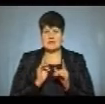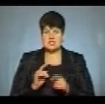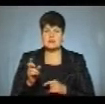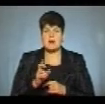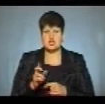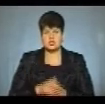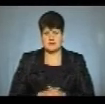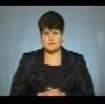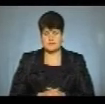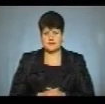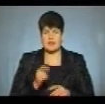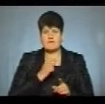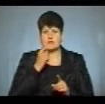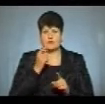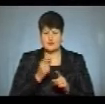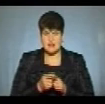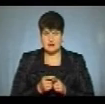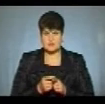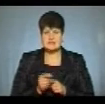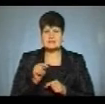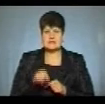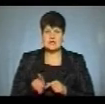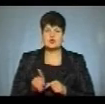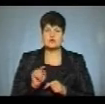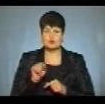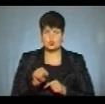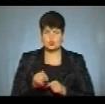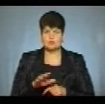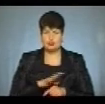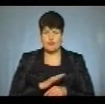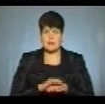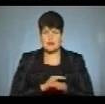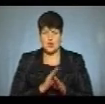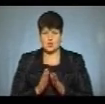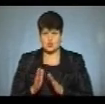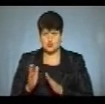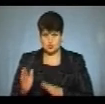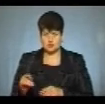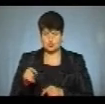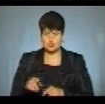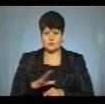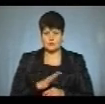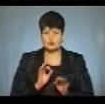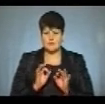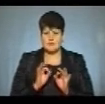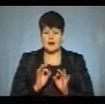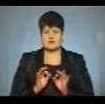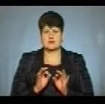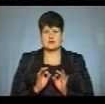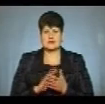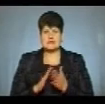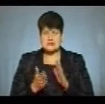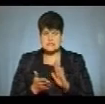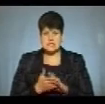Бережан. Відповідальною за те, щоб тут був благоустрій, щоб тут було належний санітарний і епідеміологічний